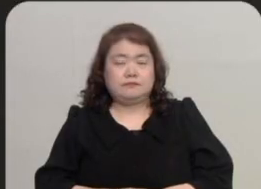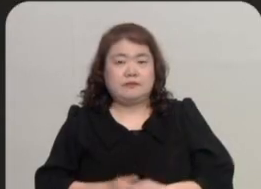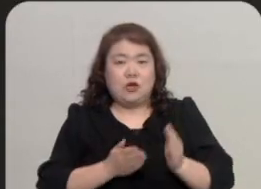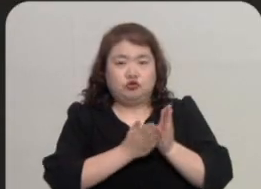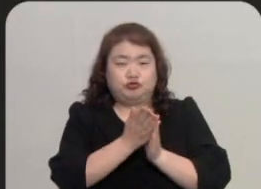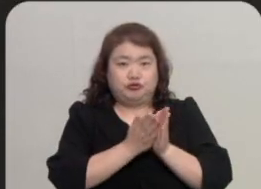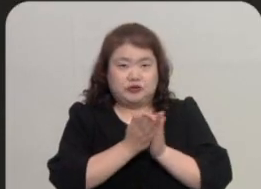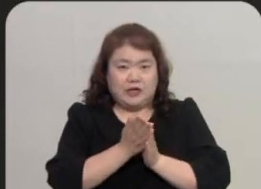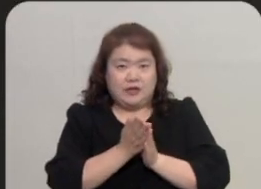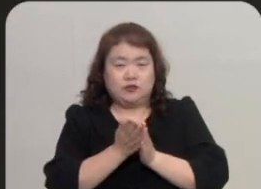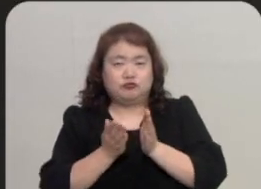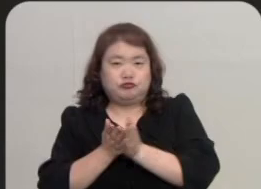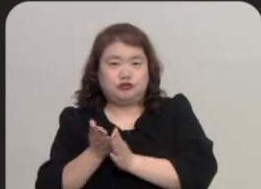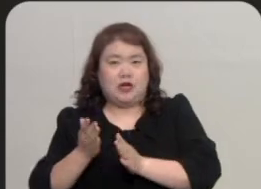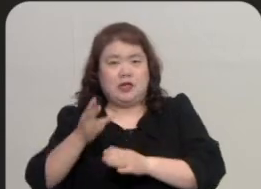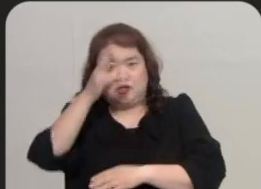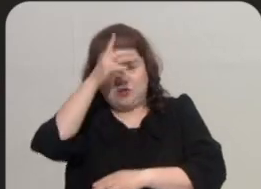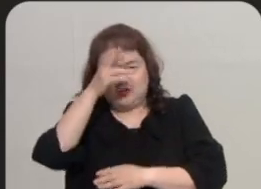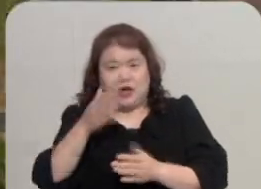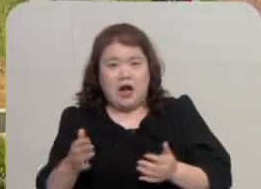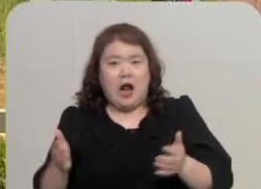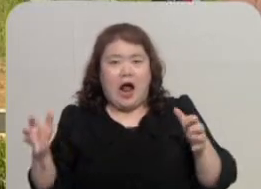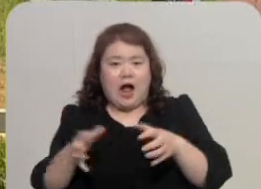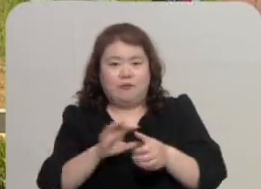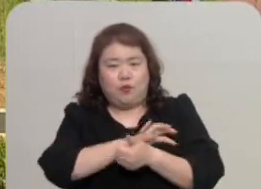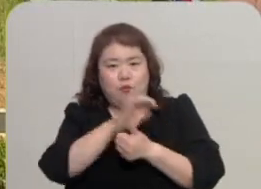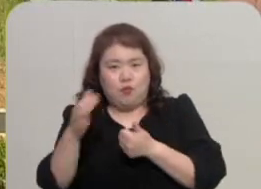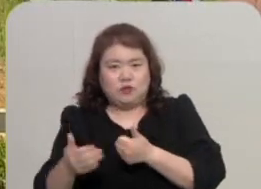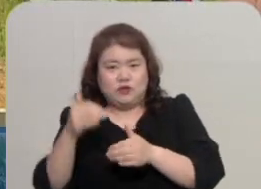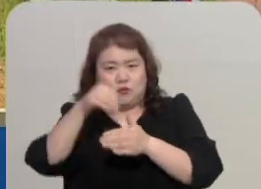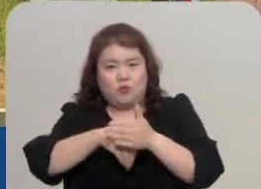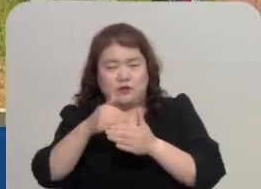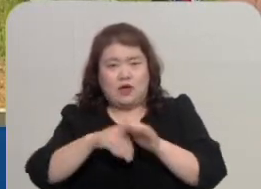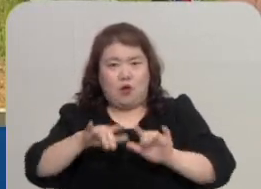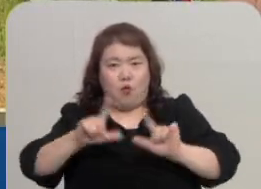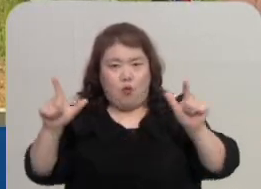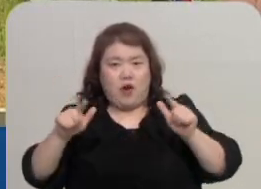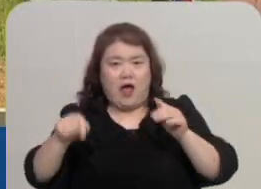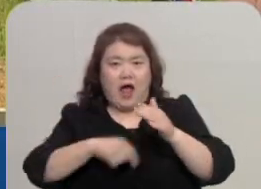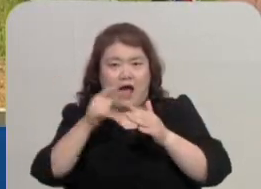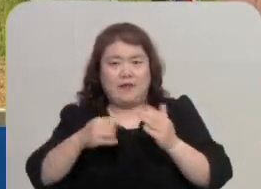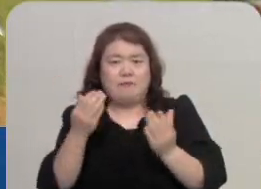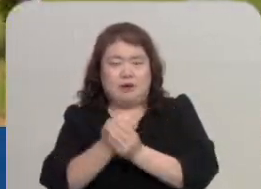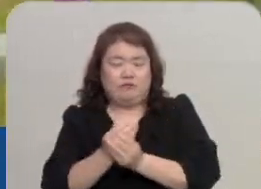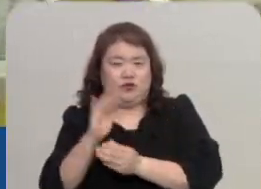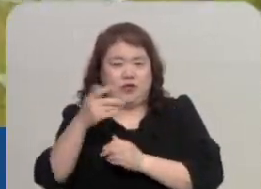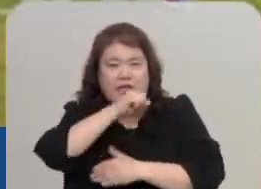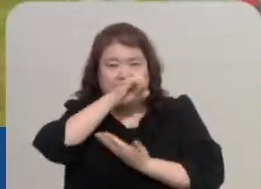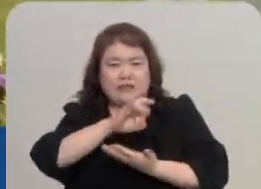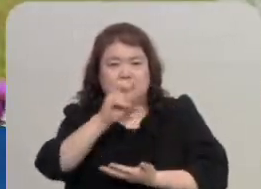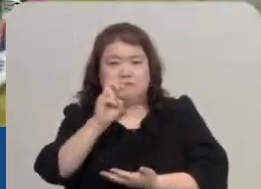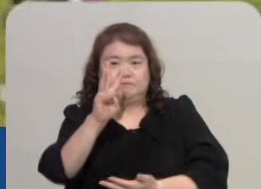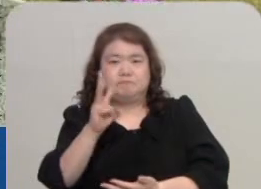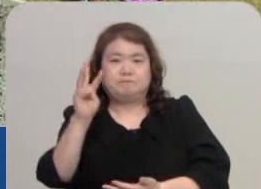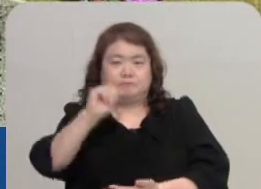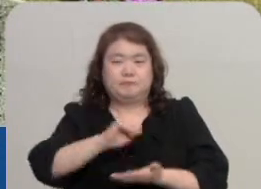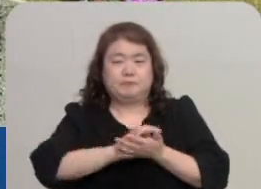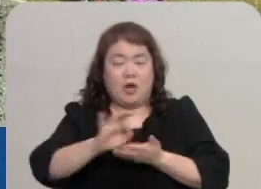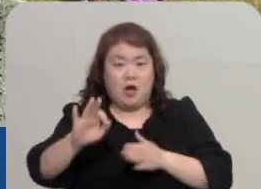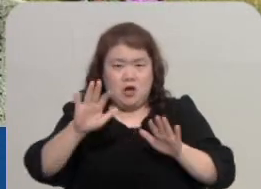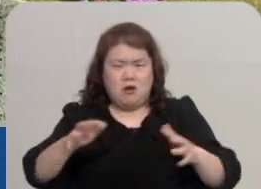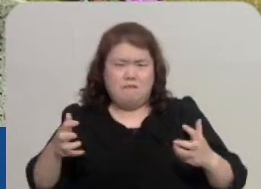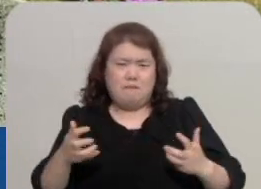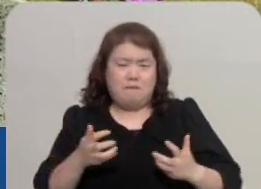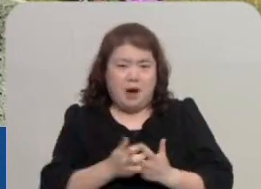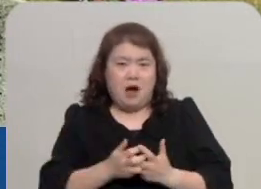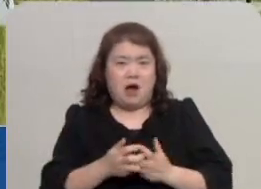군산 군경 합동묘지 확장 공사가 올해 안에 마무리될 것으로 보입니다. 군산시는 예산 23억 원을 들여 현재 포화